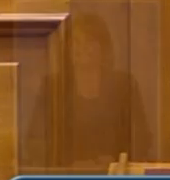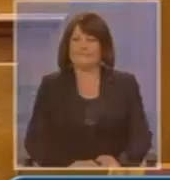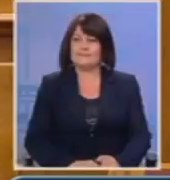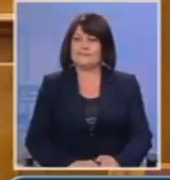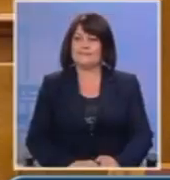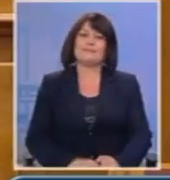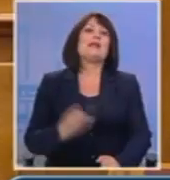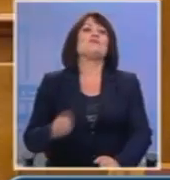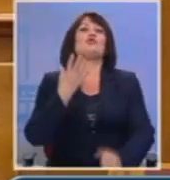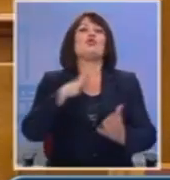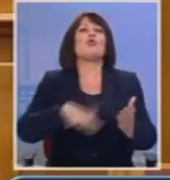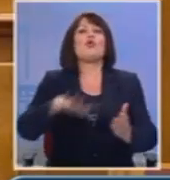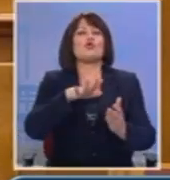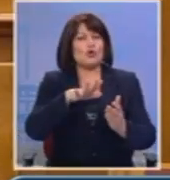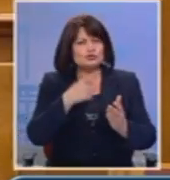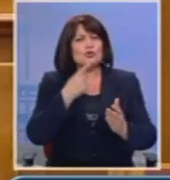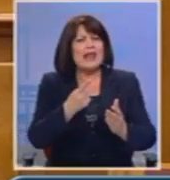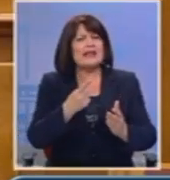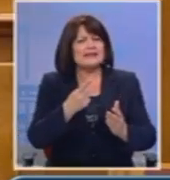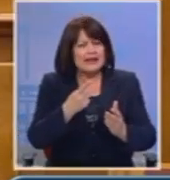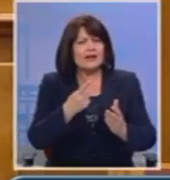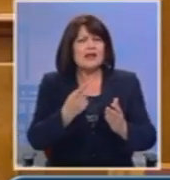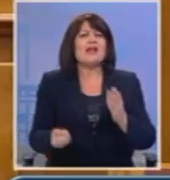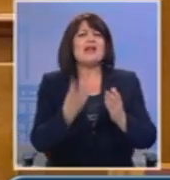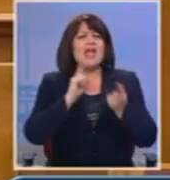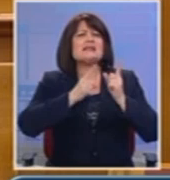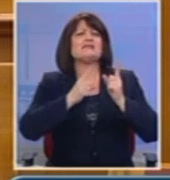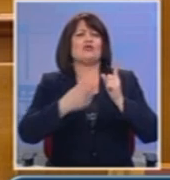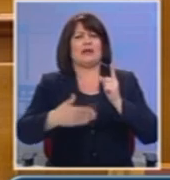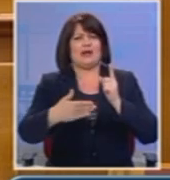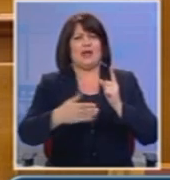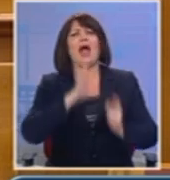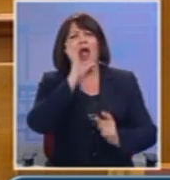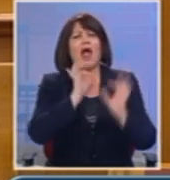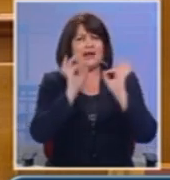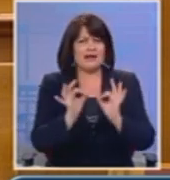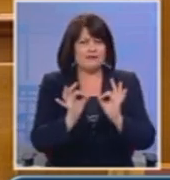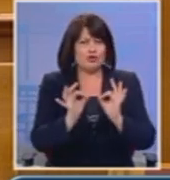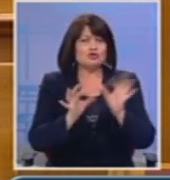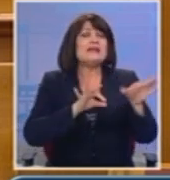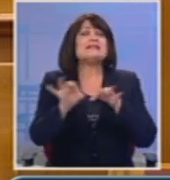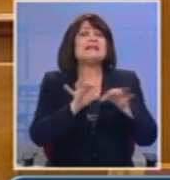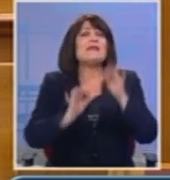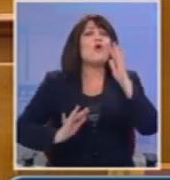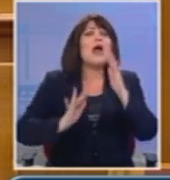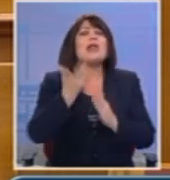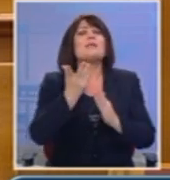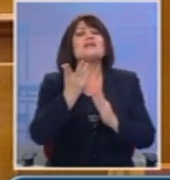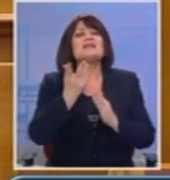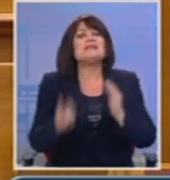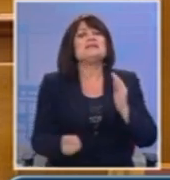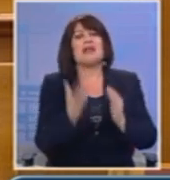νέα αναπτυξιακή συμφωνία για την ακρίβεια λέγεται σχέδιο ανάπτυξης νέας